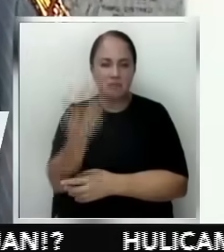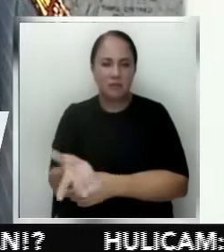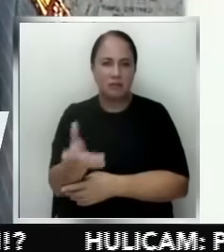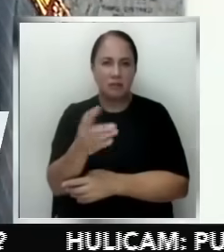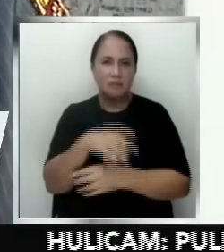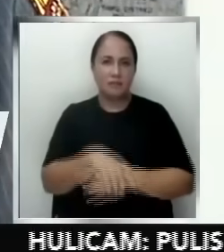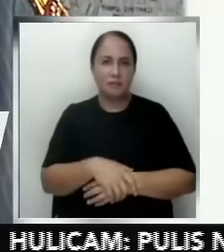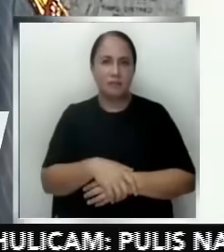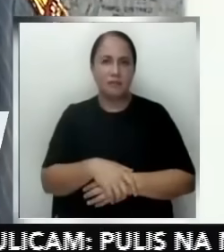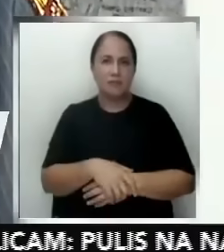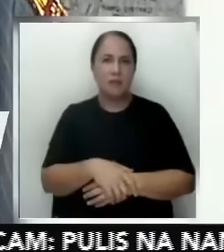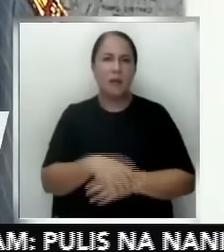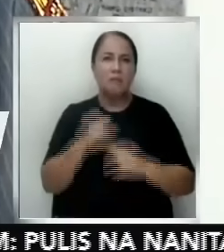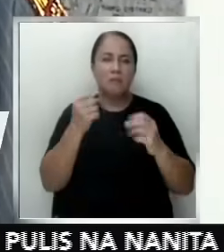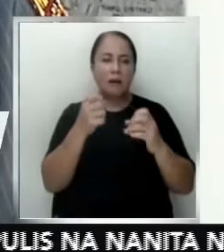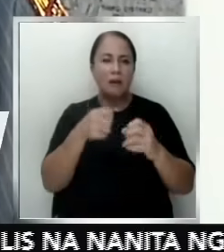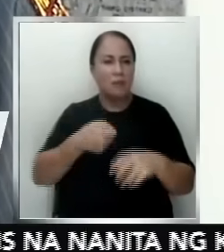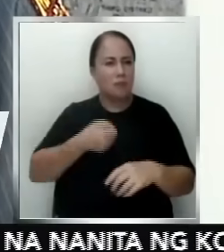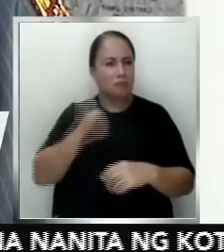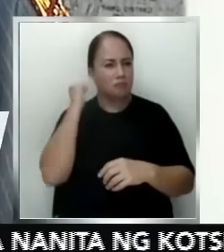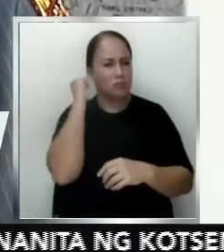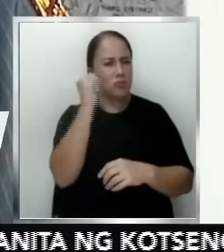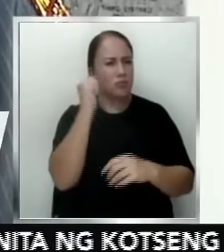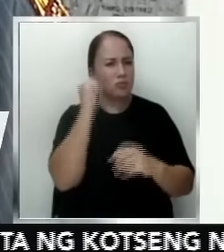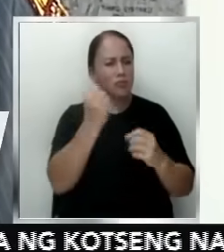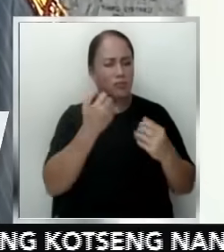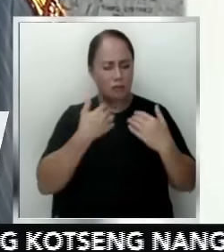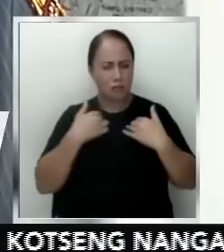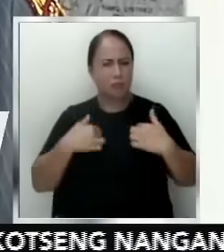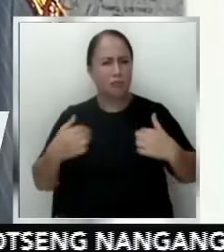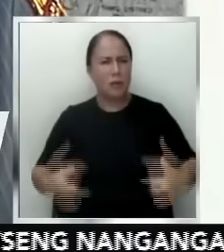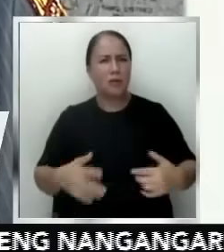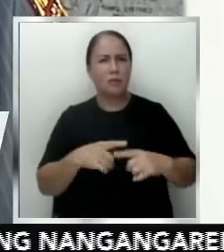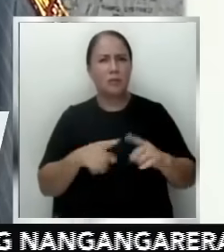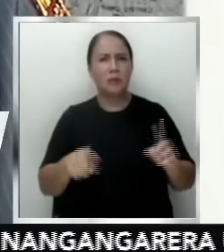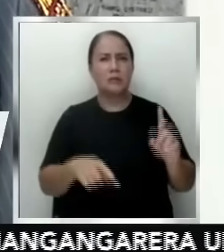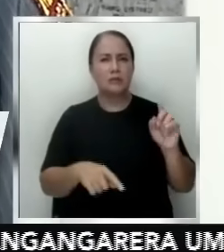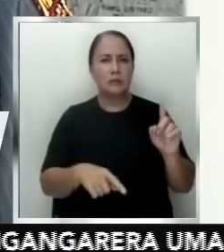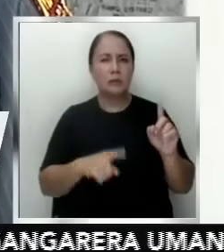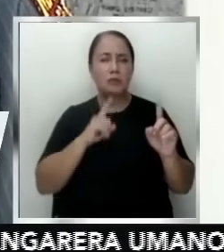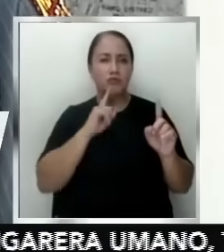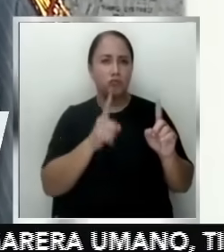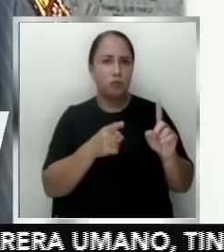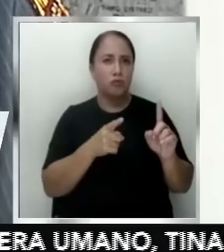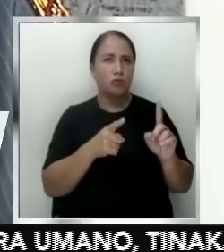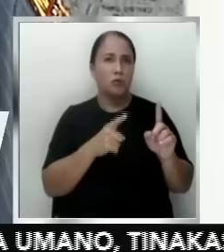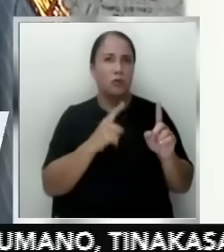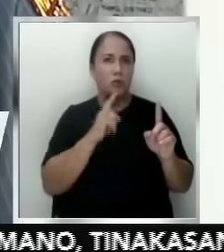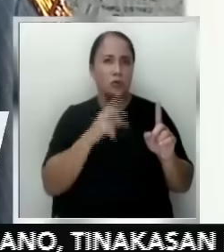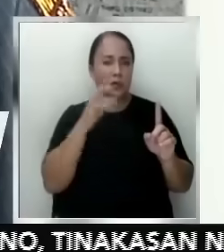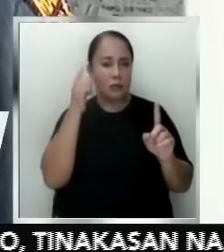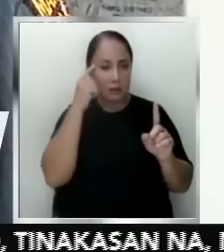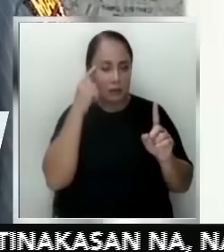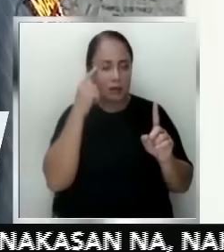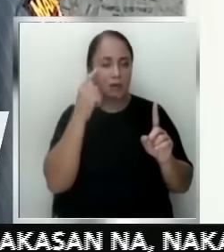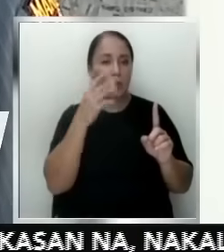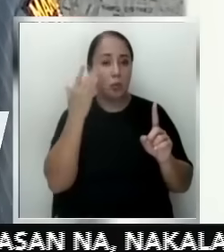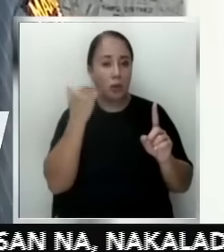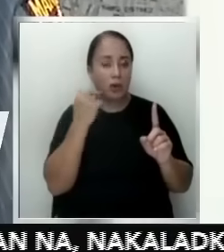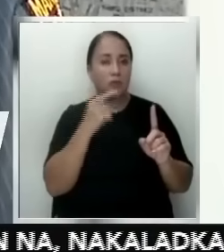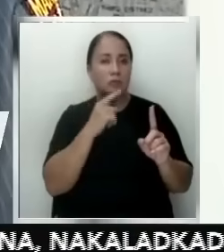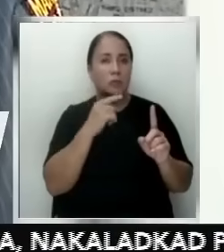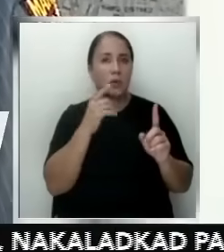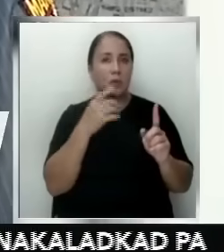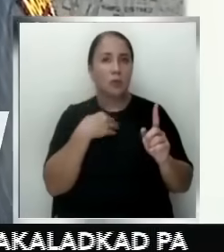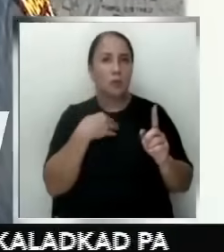Marami pong tama itong ating ah biktima pero isa lang yung talagang ah tingin namin nag fatal no is sa may bandang